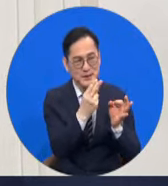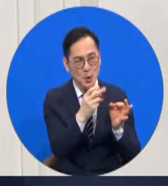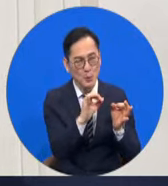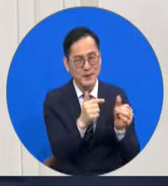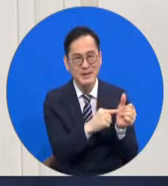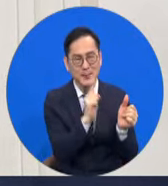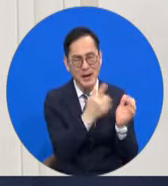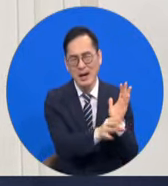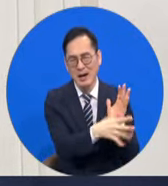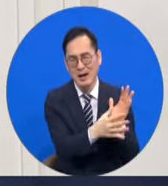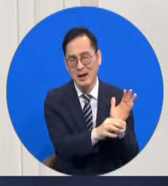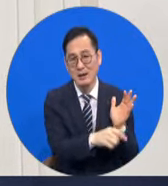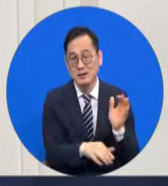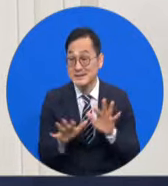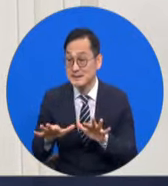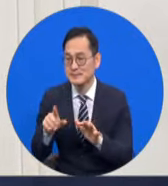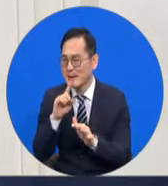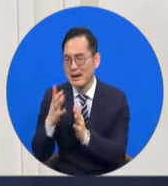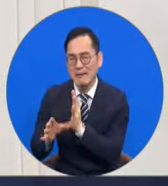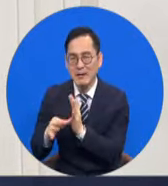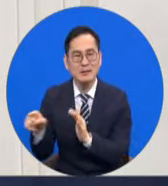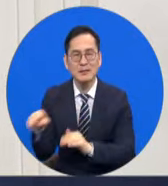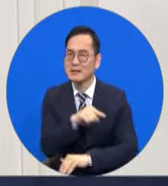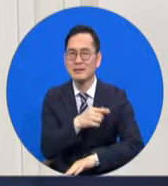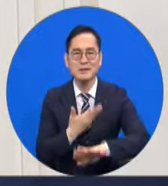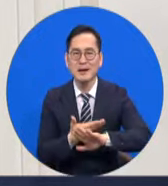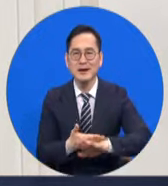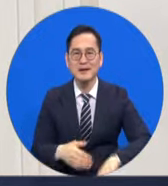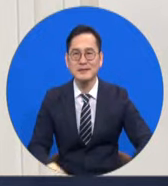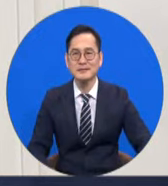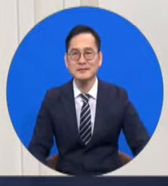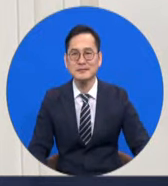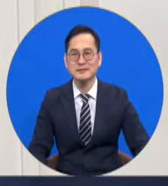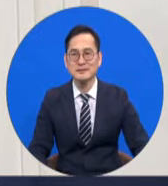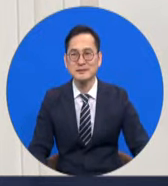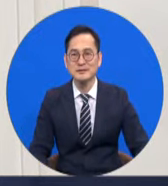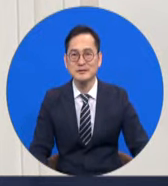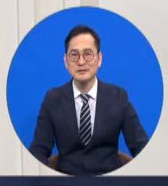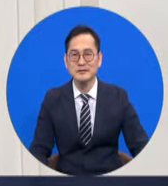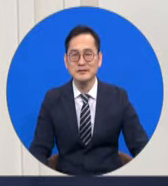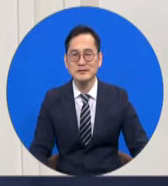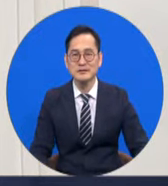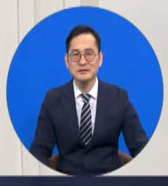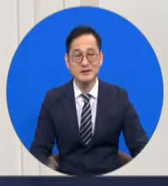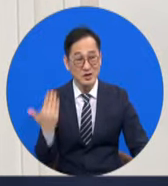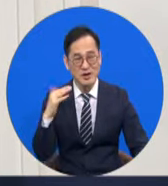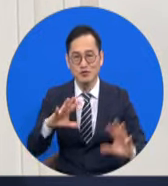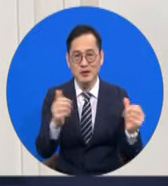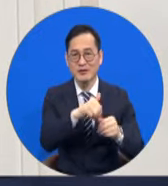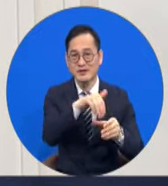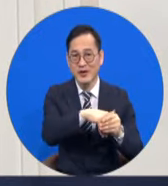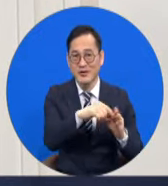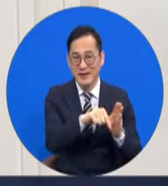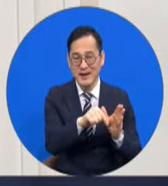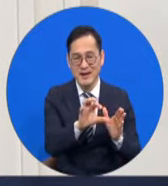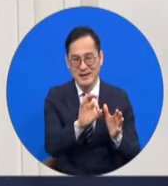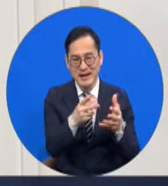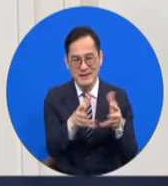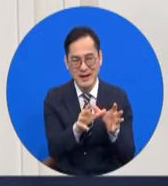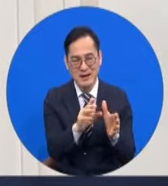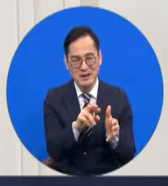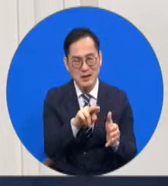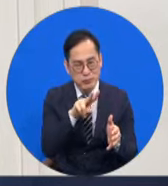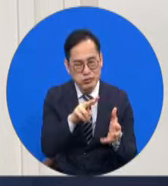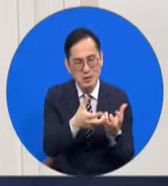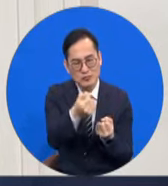다른 것 같습니다. 당시 총선 상황은 전반적으로 정권 말기임에도 불구하고 야권이 분열되고 이런 거에 대한